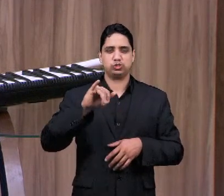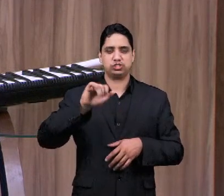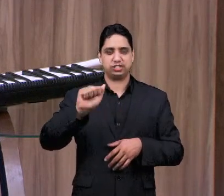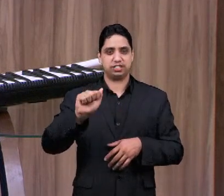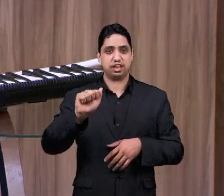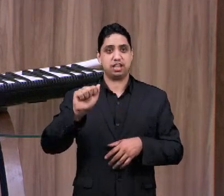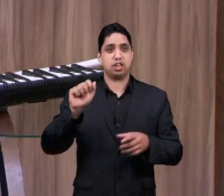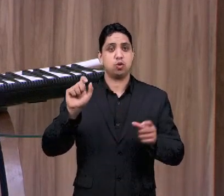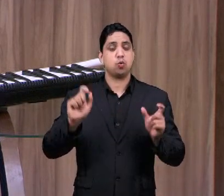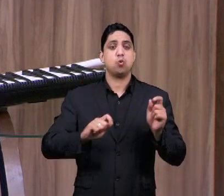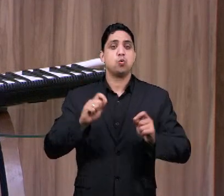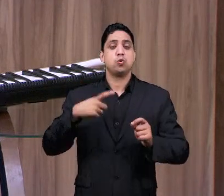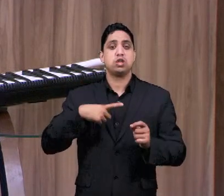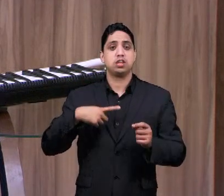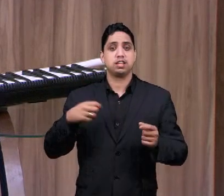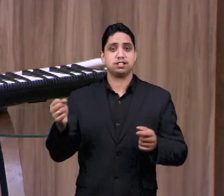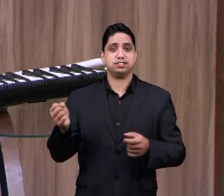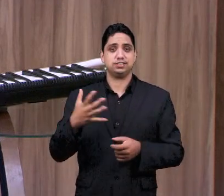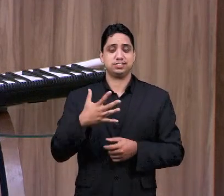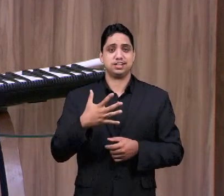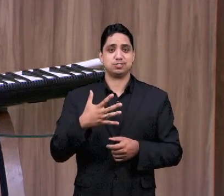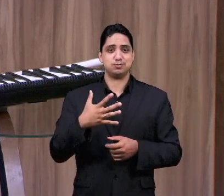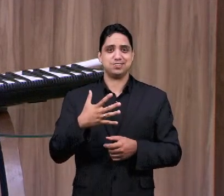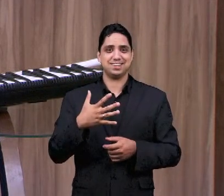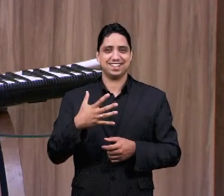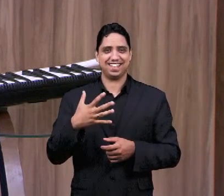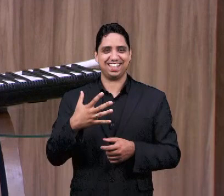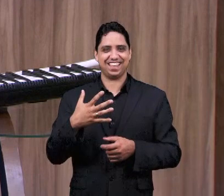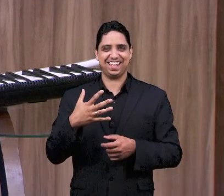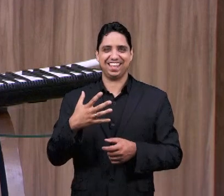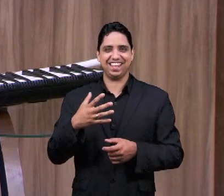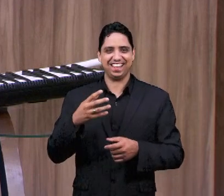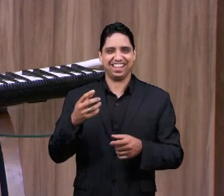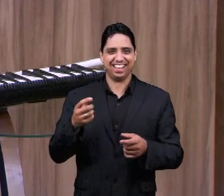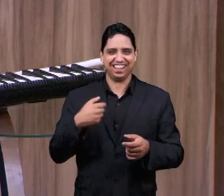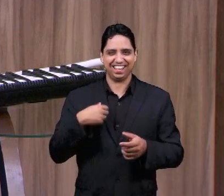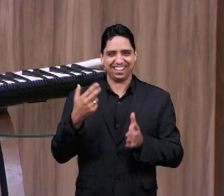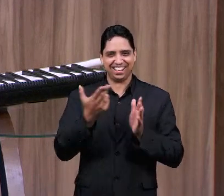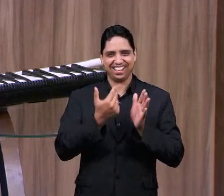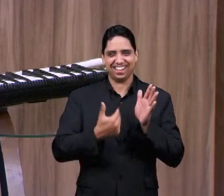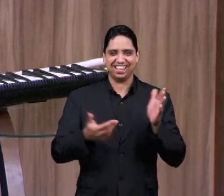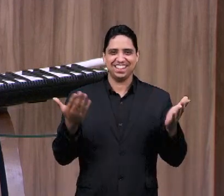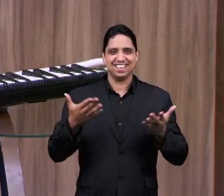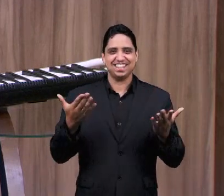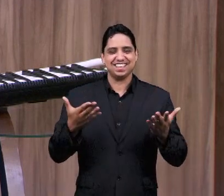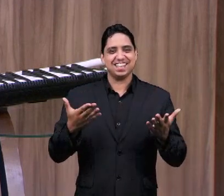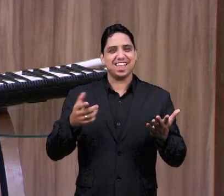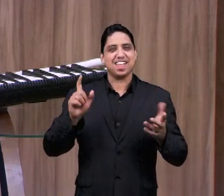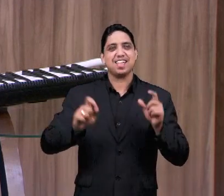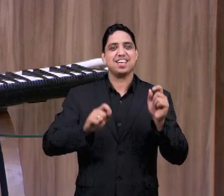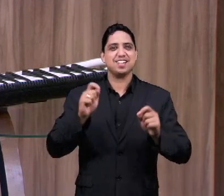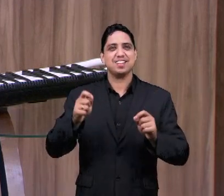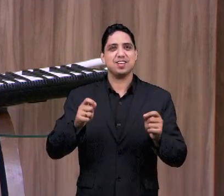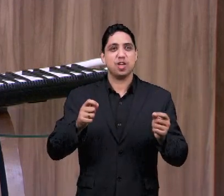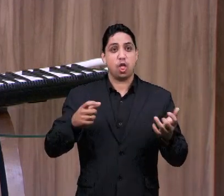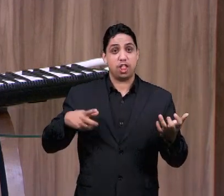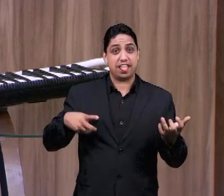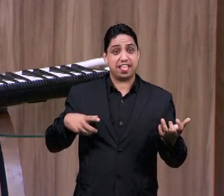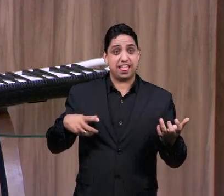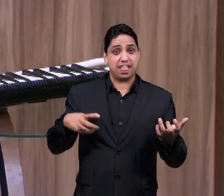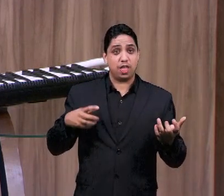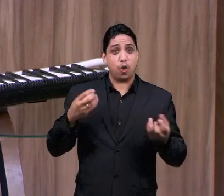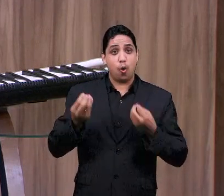croches et double croches. Nous avons de nouveau dans cette partition qui ressemble beaucoup à la flûte douce, sont les